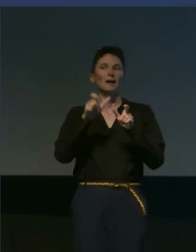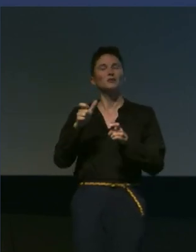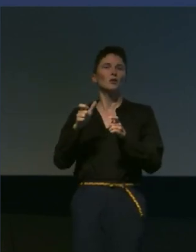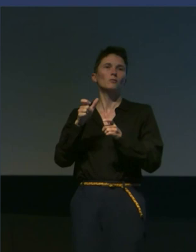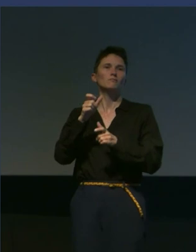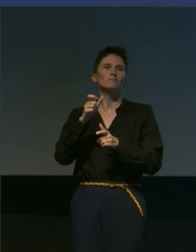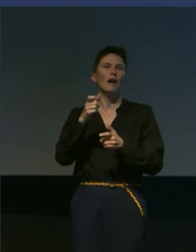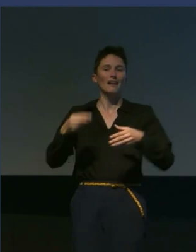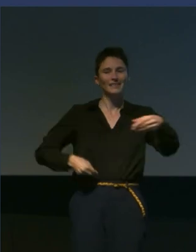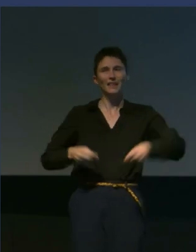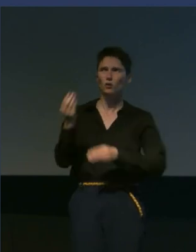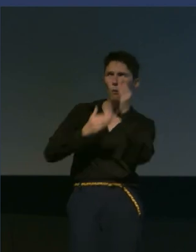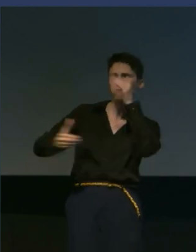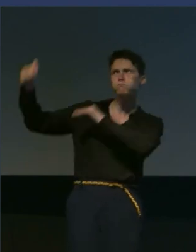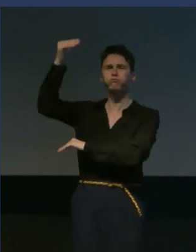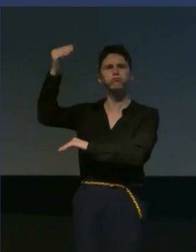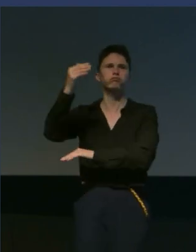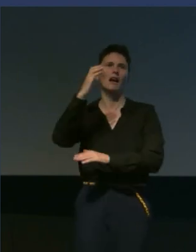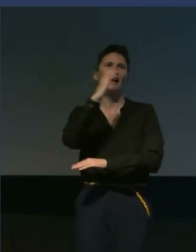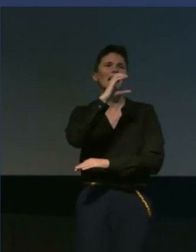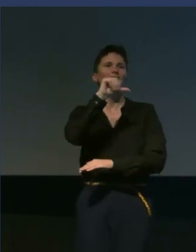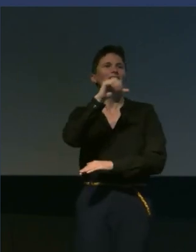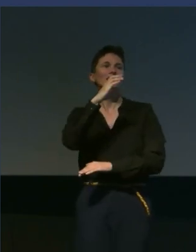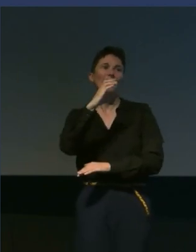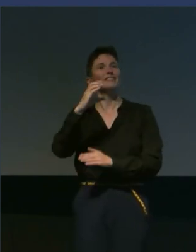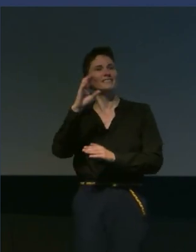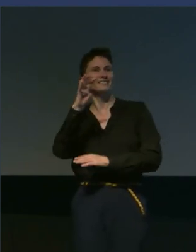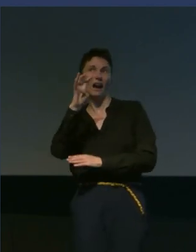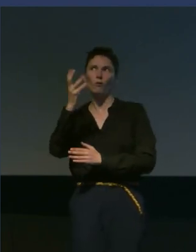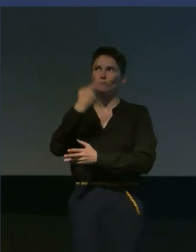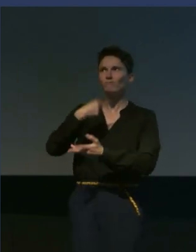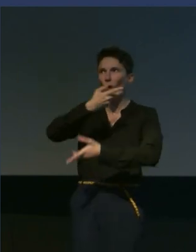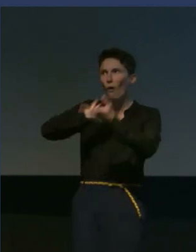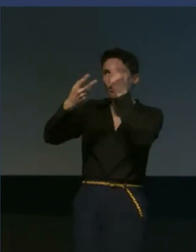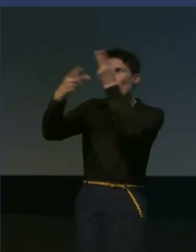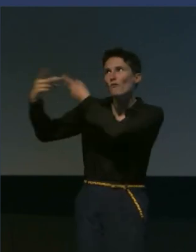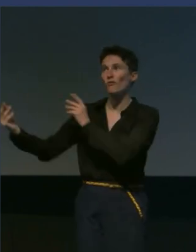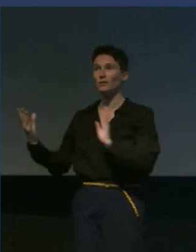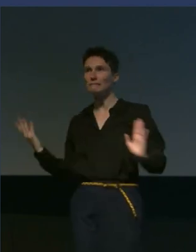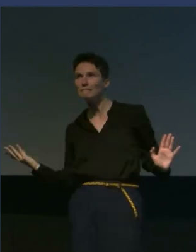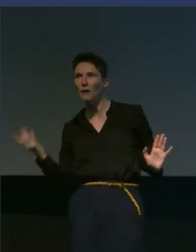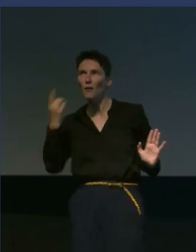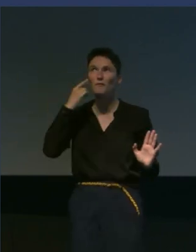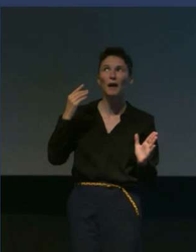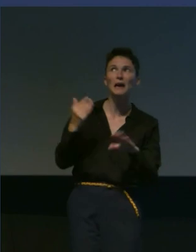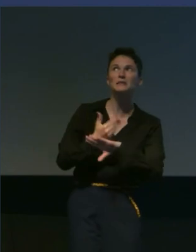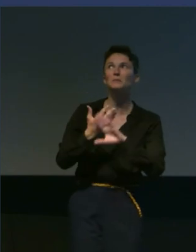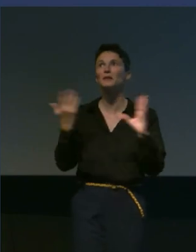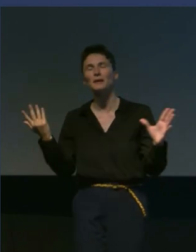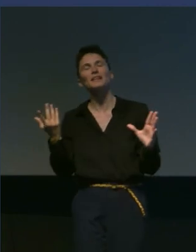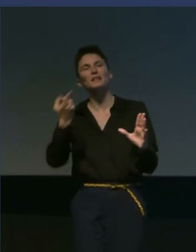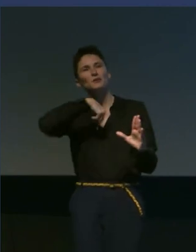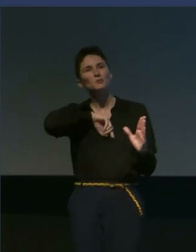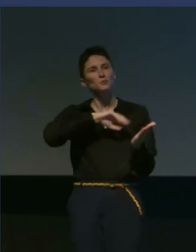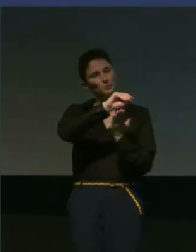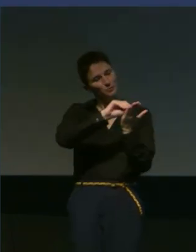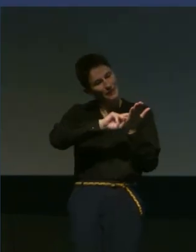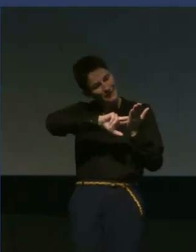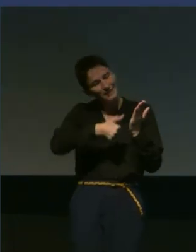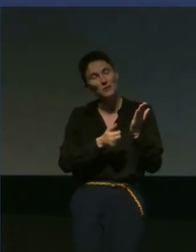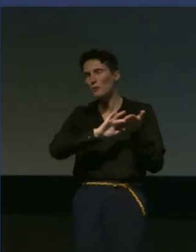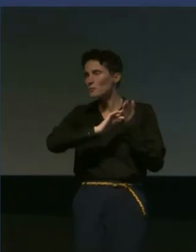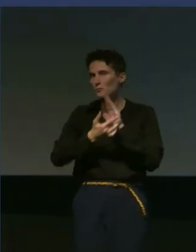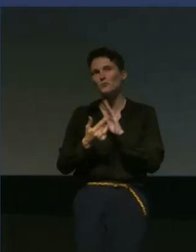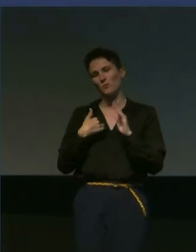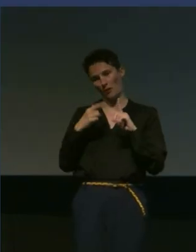CAC 40. Bon, voilà ce que ça donne, mais... mais voilà, on les a tous dédicacés. J'ai des photos chez